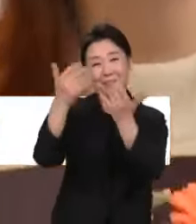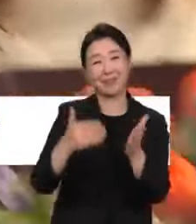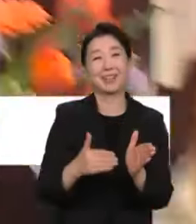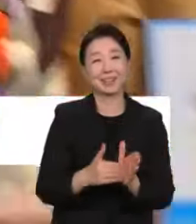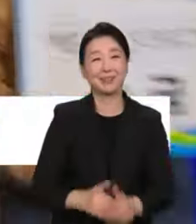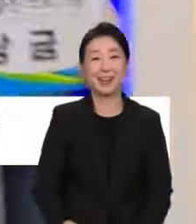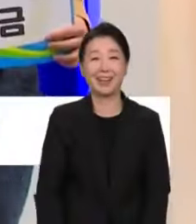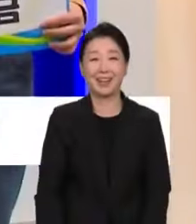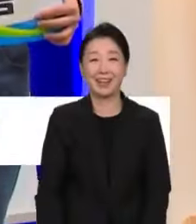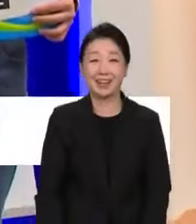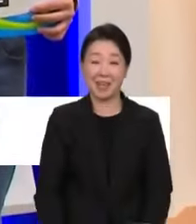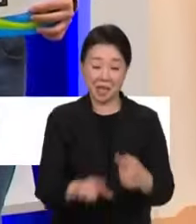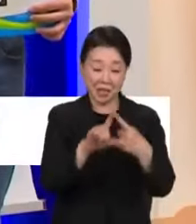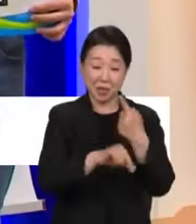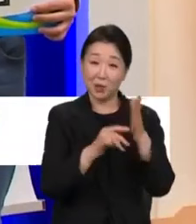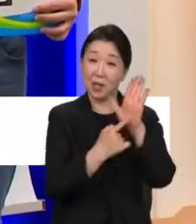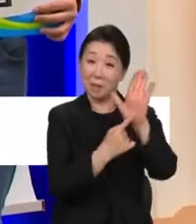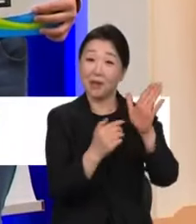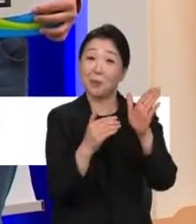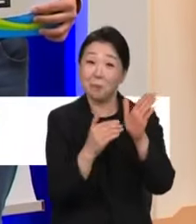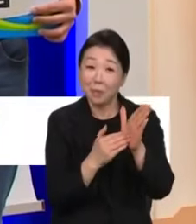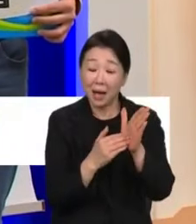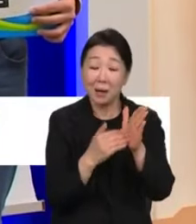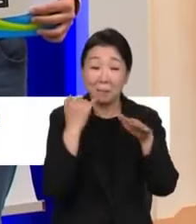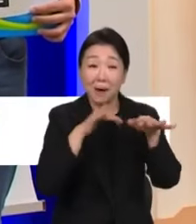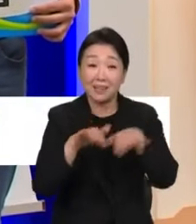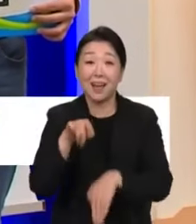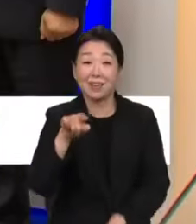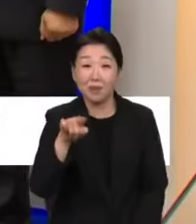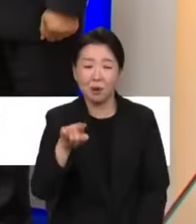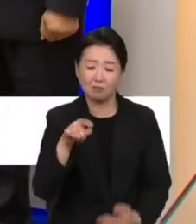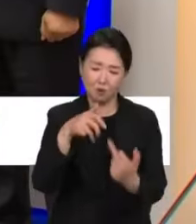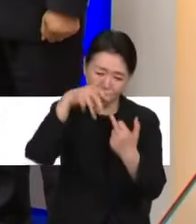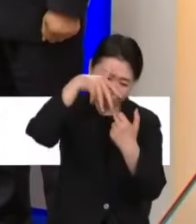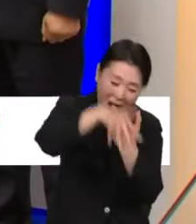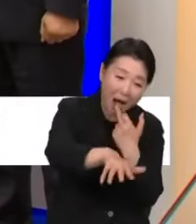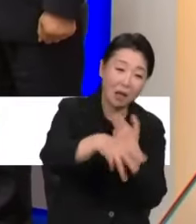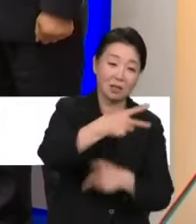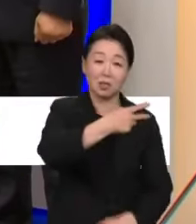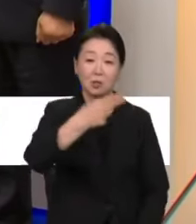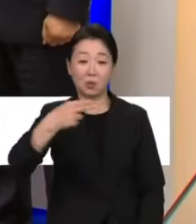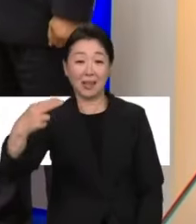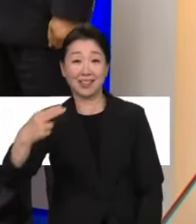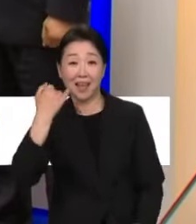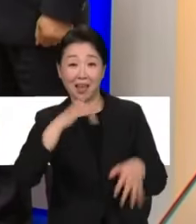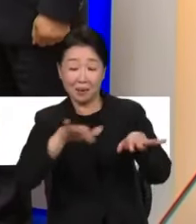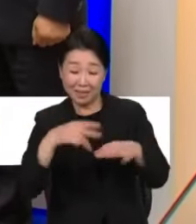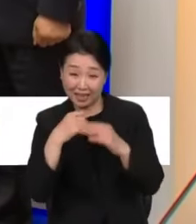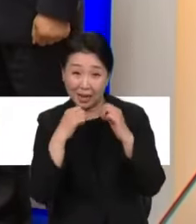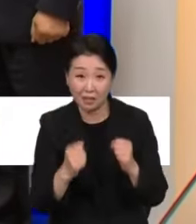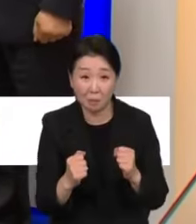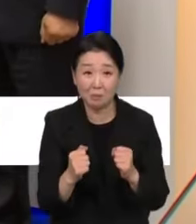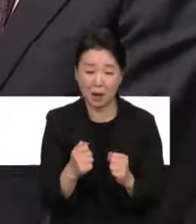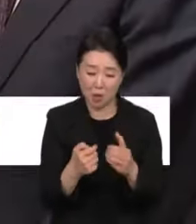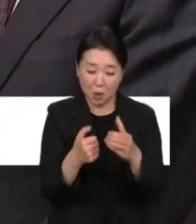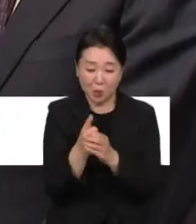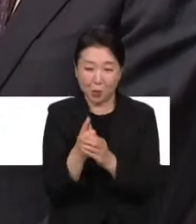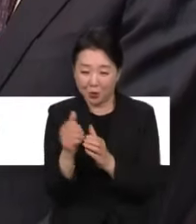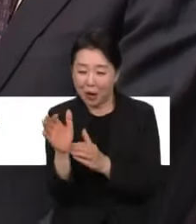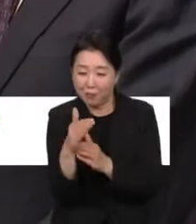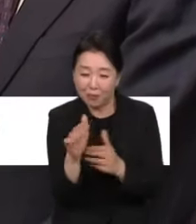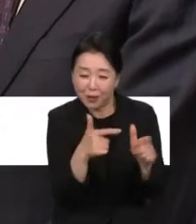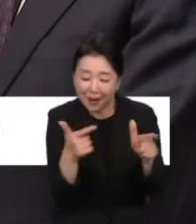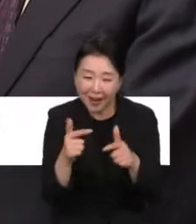받았습니다 지난 1월 방송된 렘베 미제 바다는 화산재로 뒤덮힌 인도네시아 렘베 해협에서 살아남은 희귀한 해양